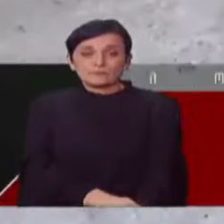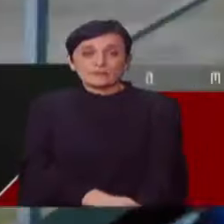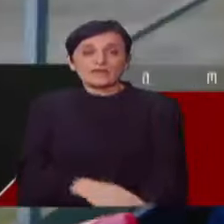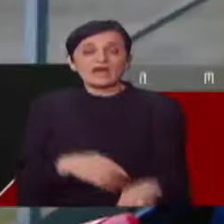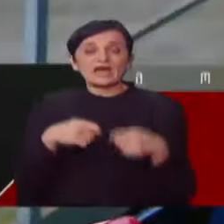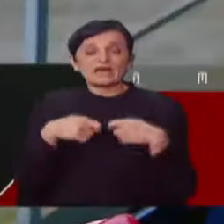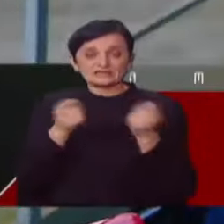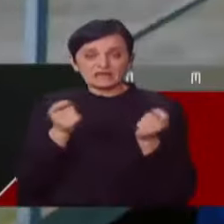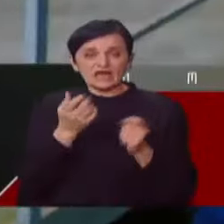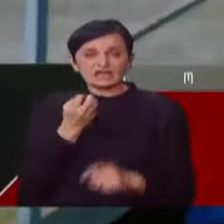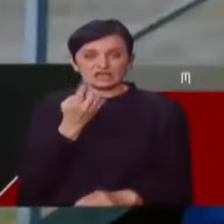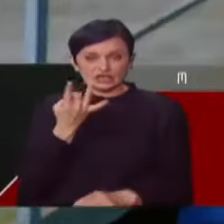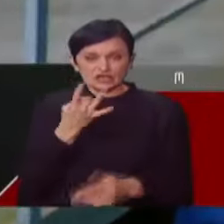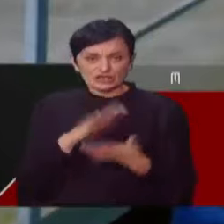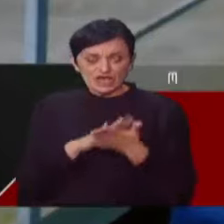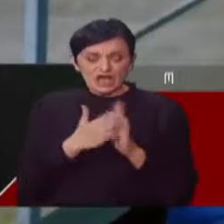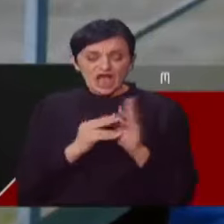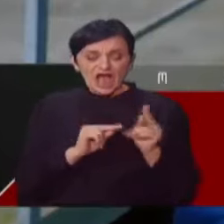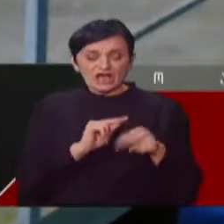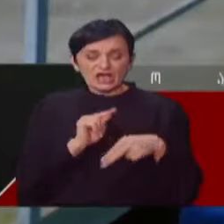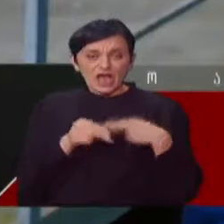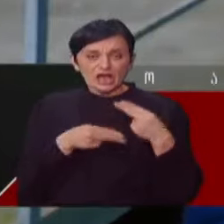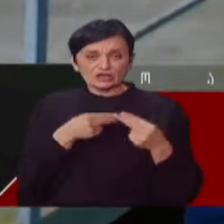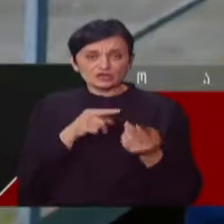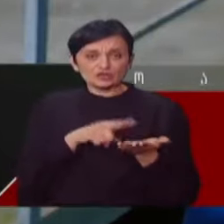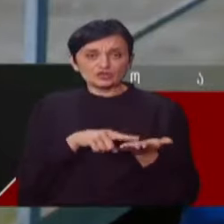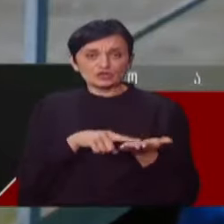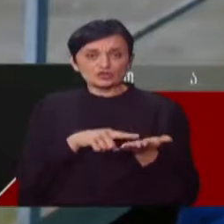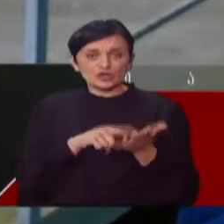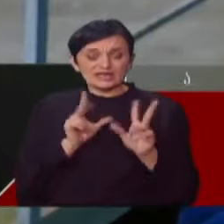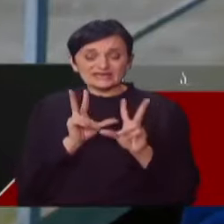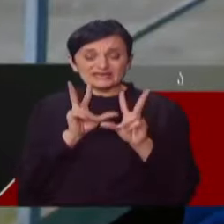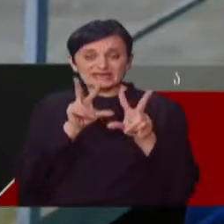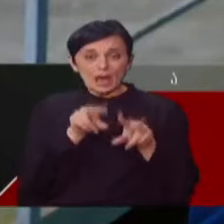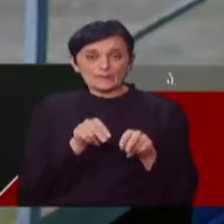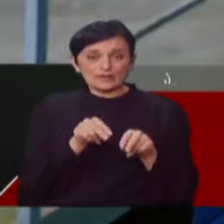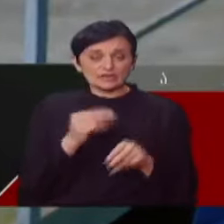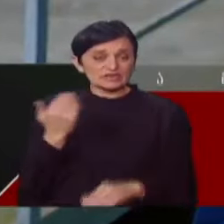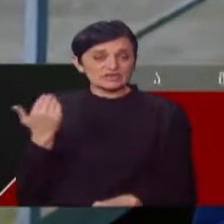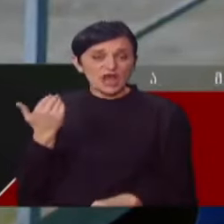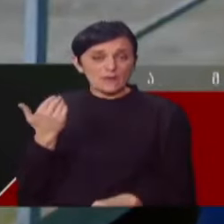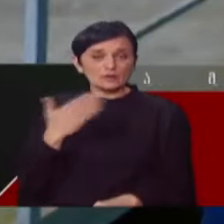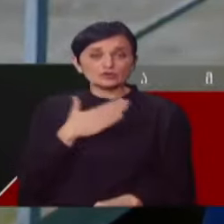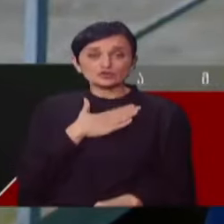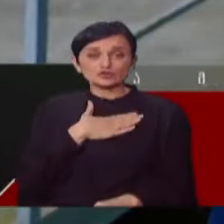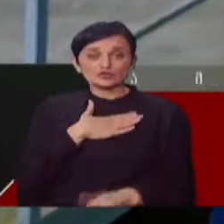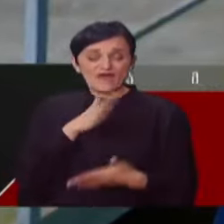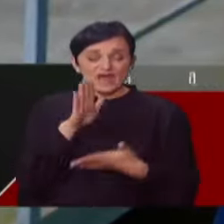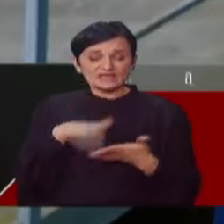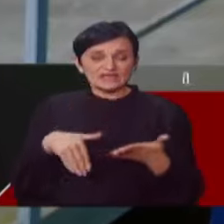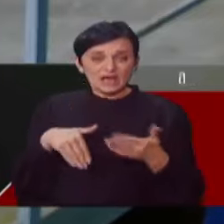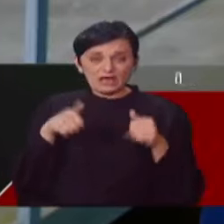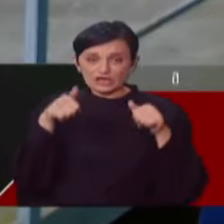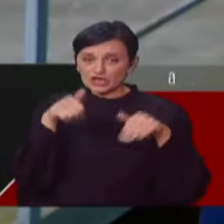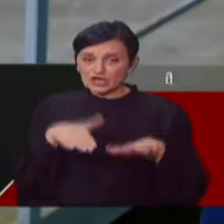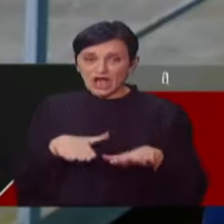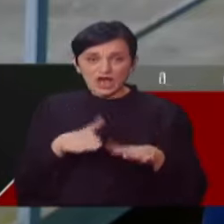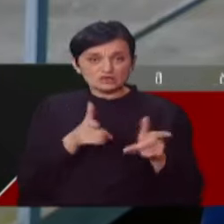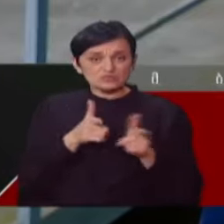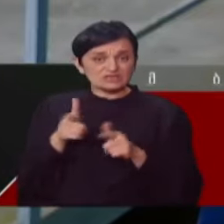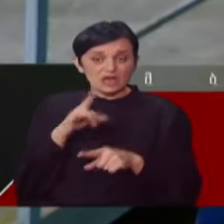Დაირვა კიდევ ერთხელ ვამბობ, ხელშეკრულება დაპირება მათი რომ ჩვენს გარეშე არანაირი გადაწყვეტილება მზად